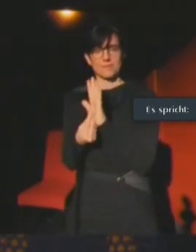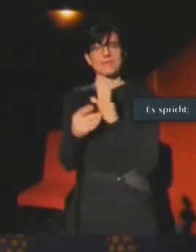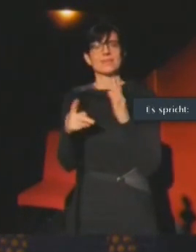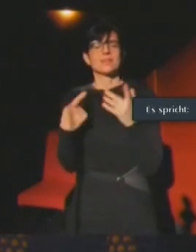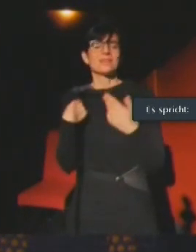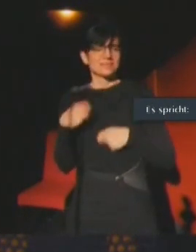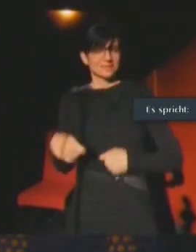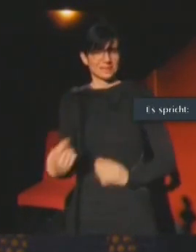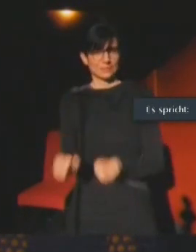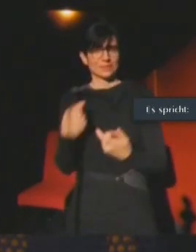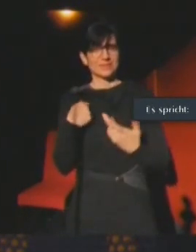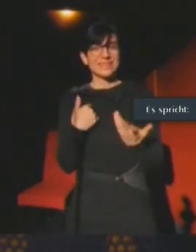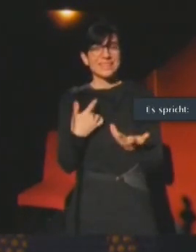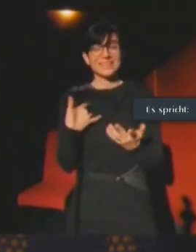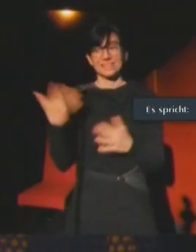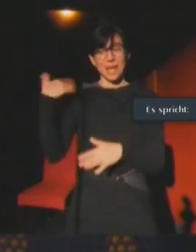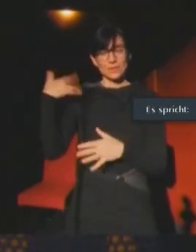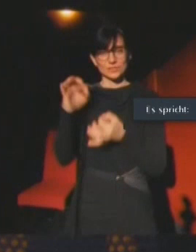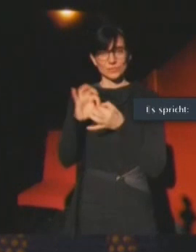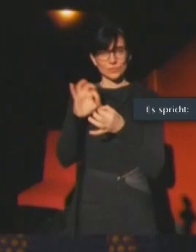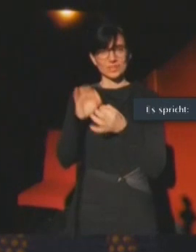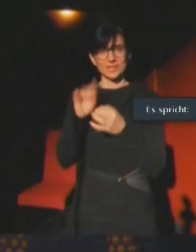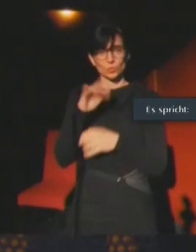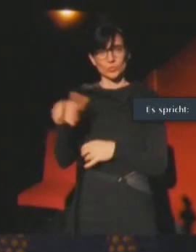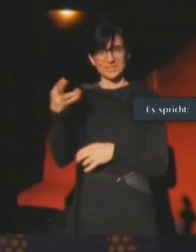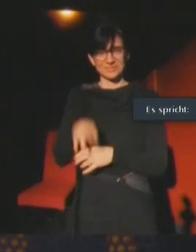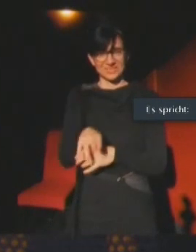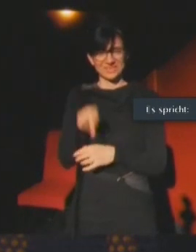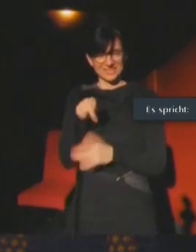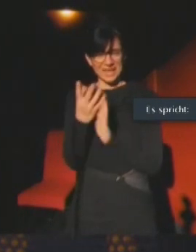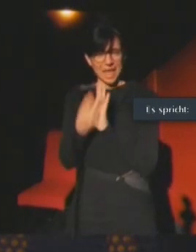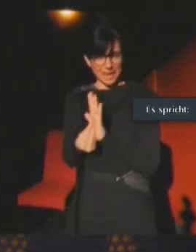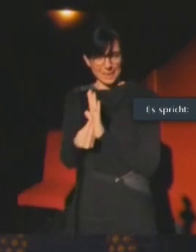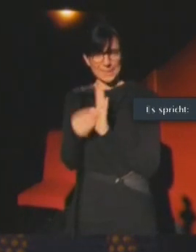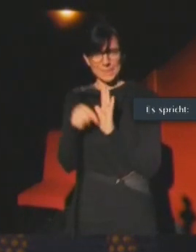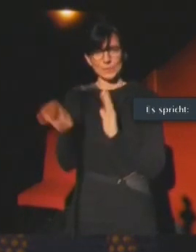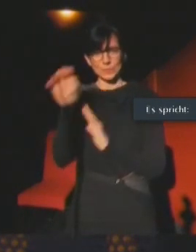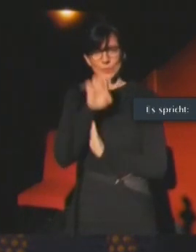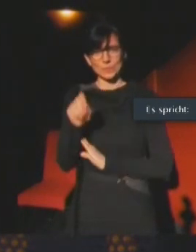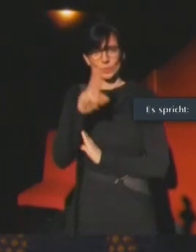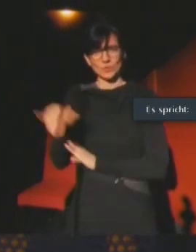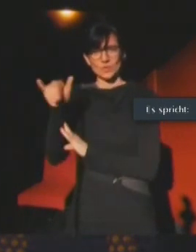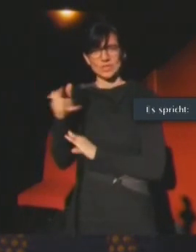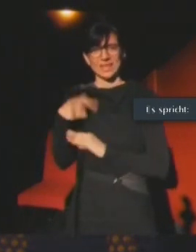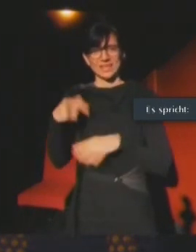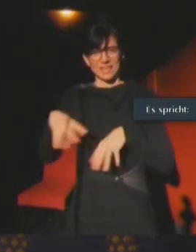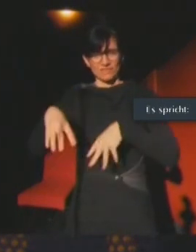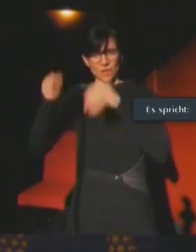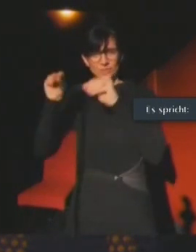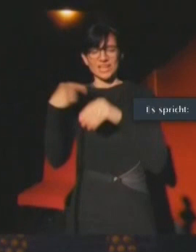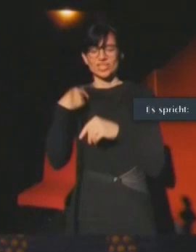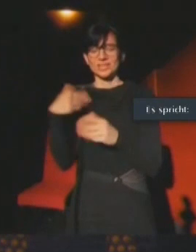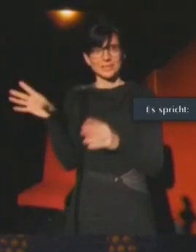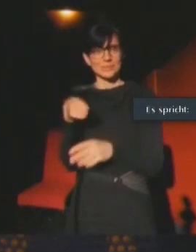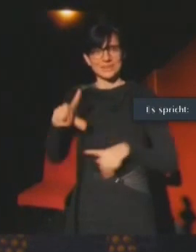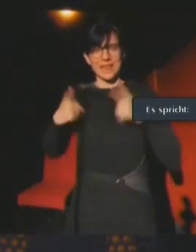deren Prozess ich noch als Funktionär der Universität Wien damals in der European University Foundation miterlebt